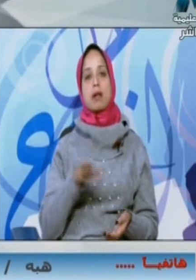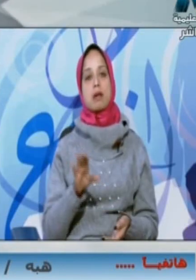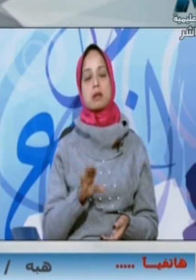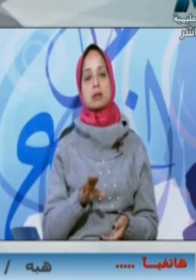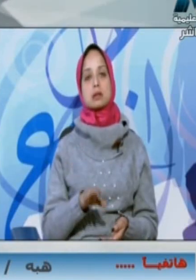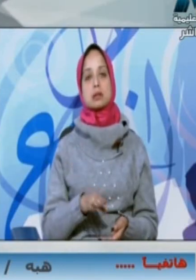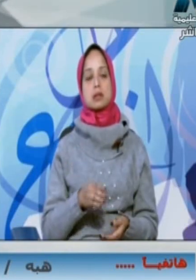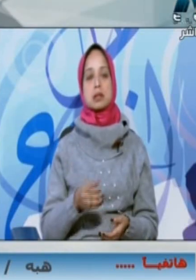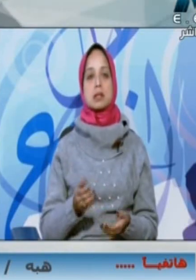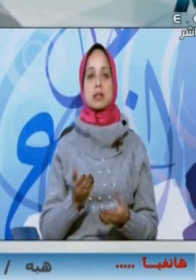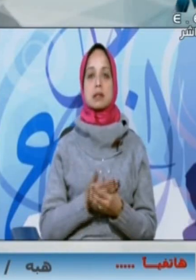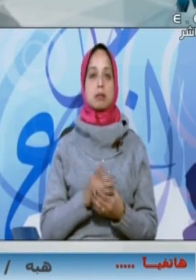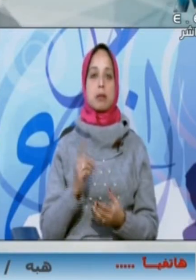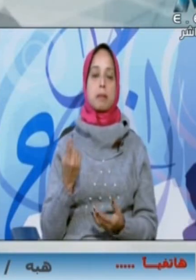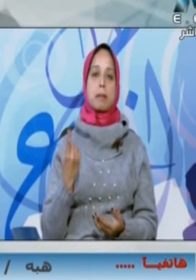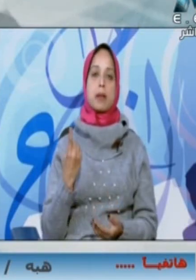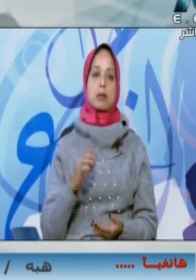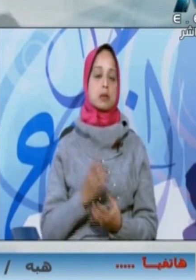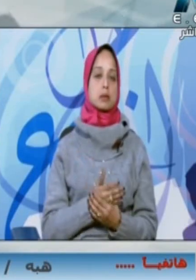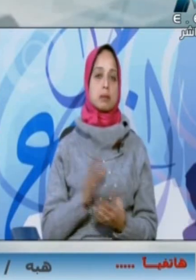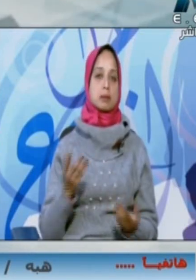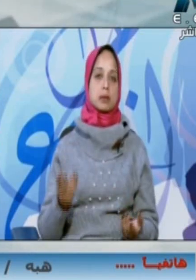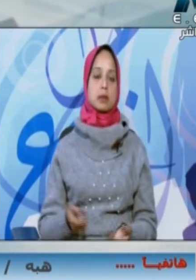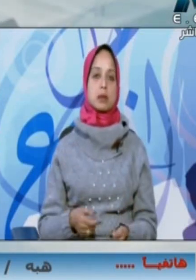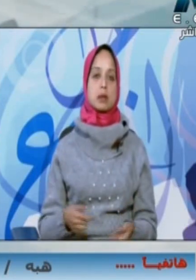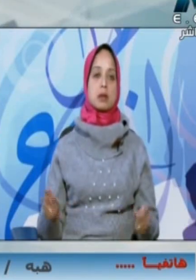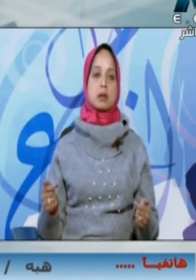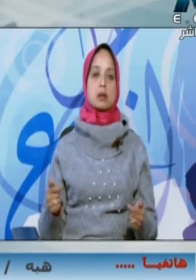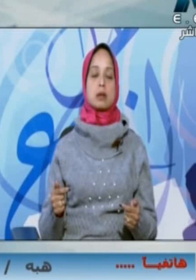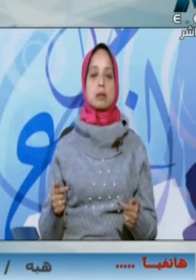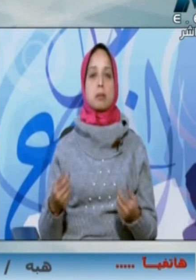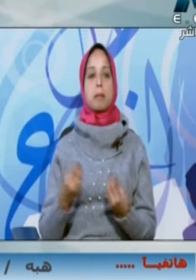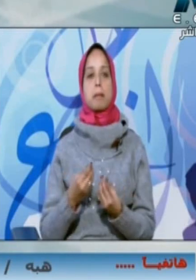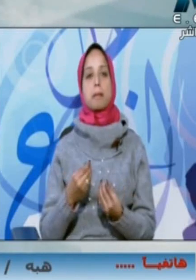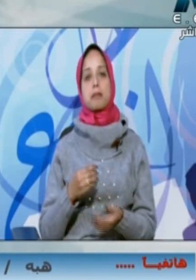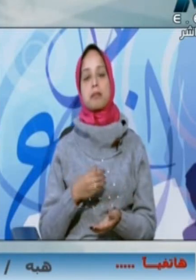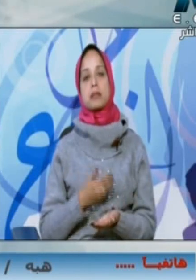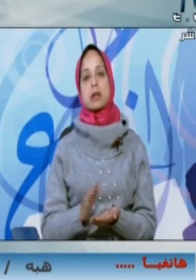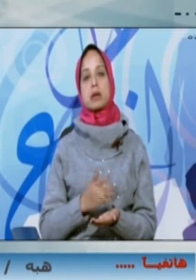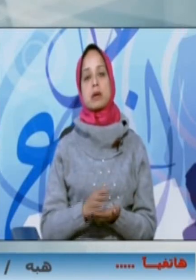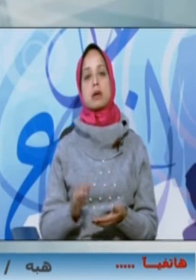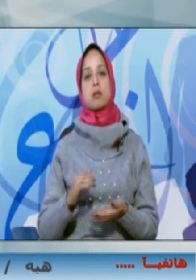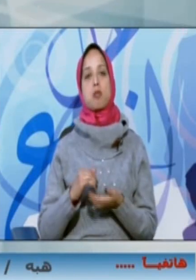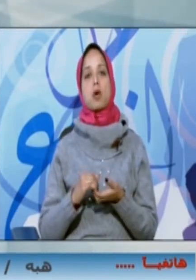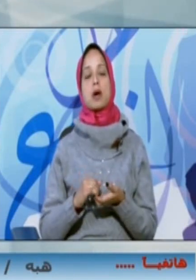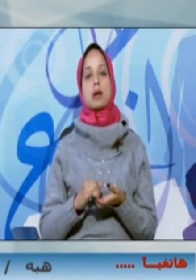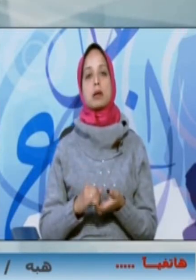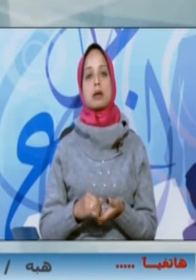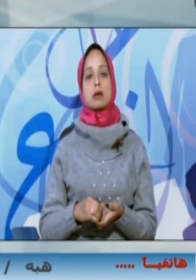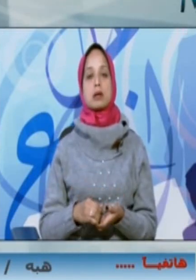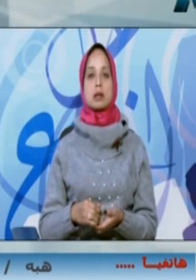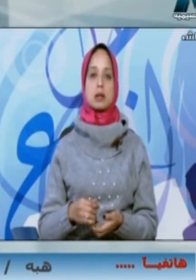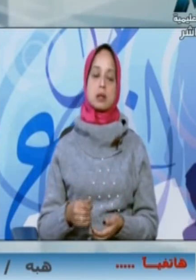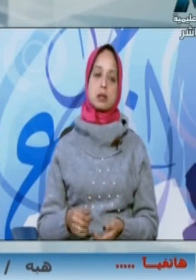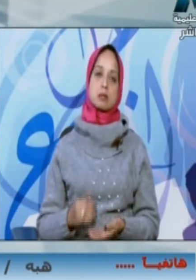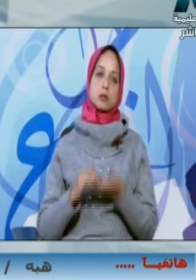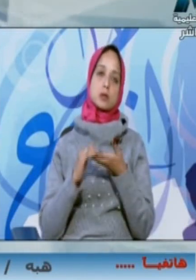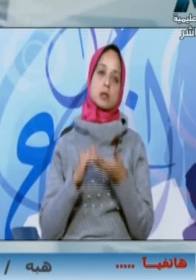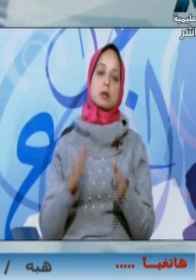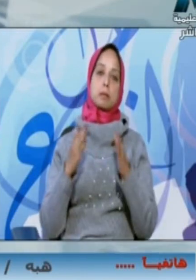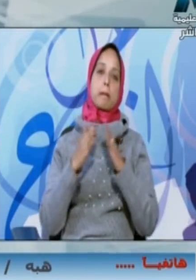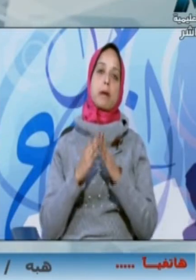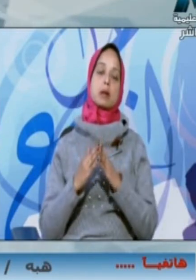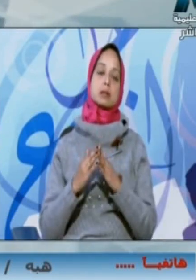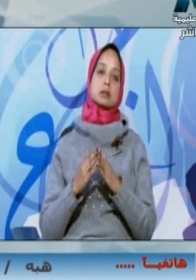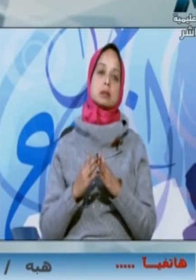الغاء المعاهده في صالحنا ولا ضدنا؟ ضدنا. لا في صالحنا يا استاذ، انه المعاهده دي بتنص